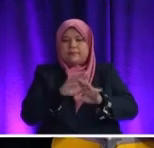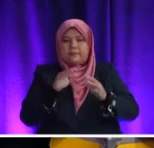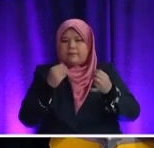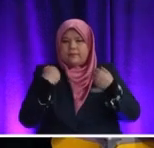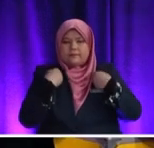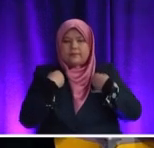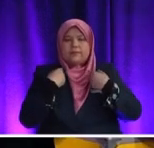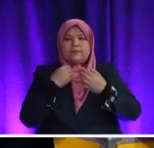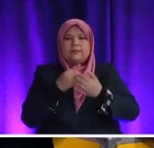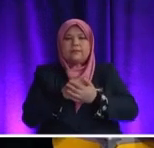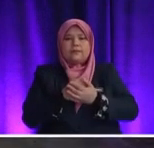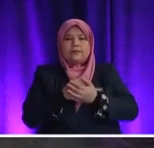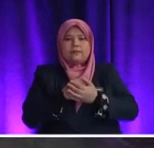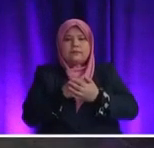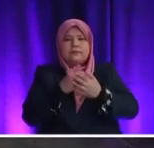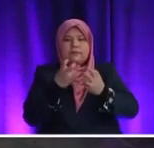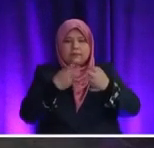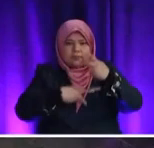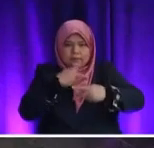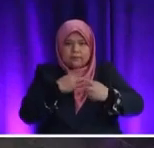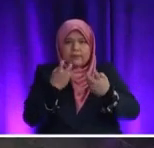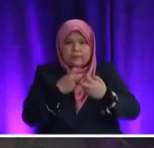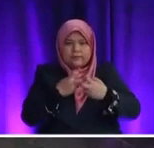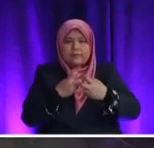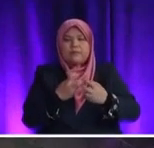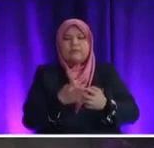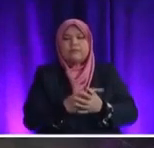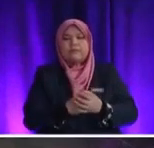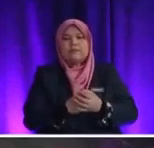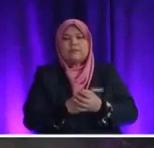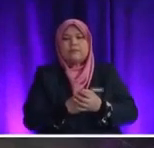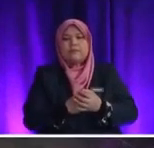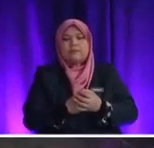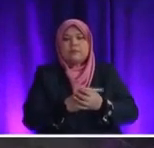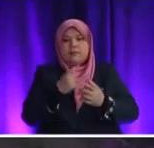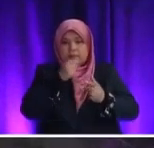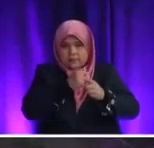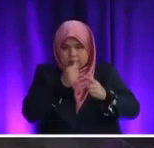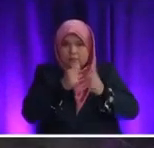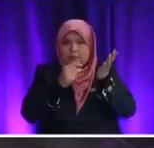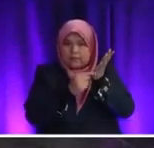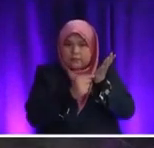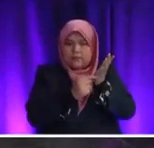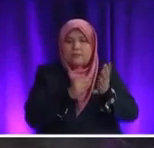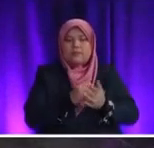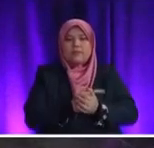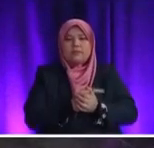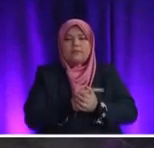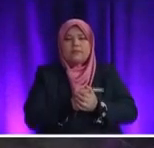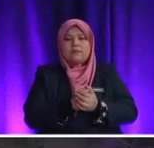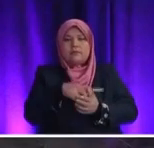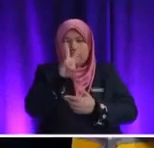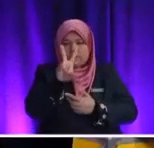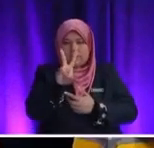sumber listrik inilah yang sambung terus kepada elektrik ataupun kita boleh gunakan by three Iya yang kedua adalah tidak